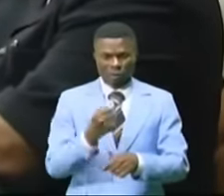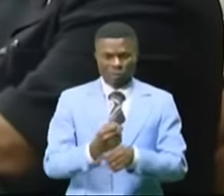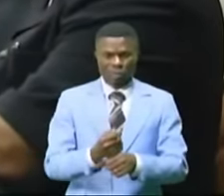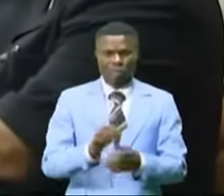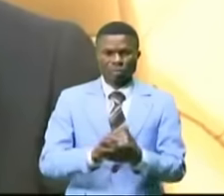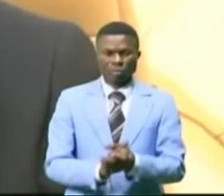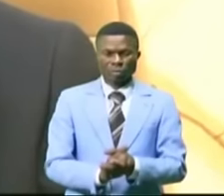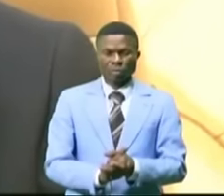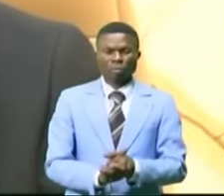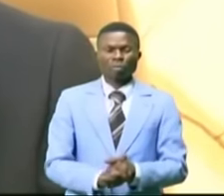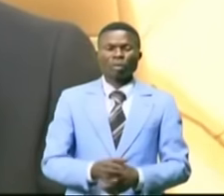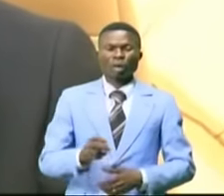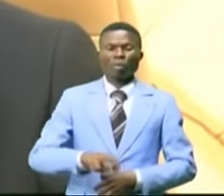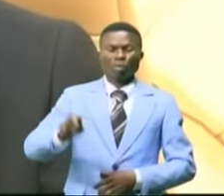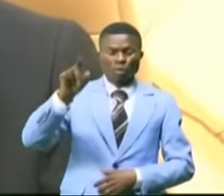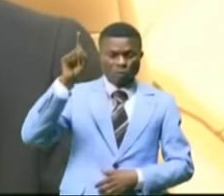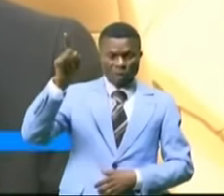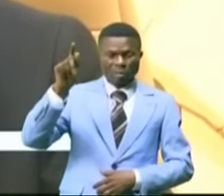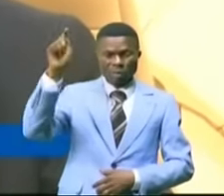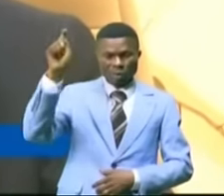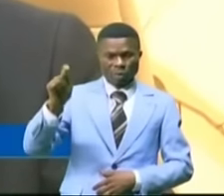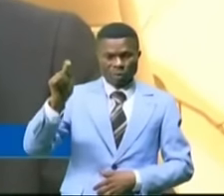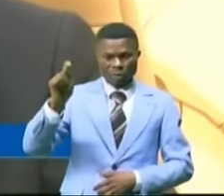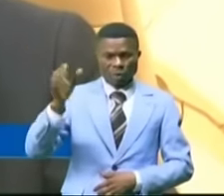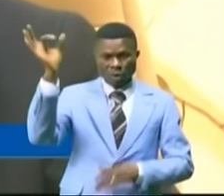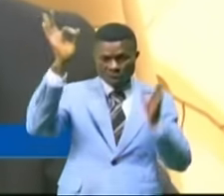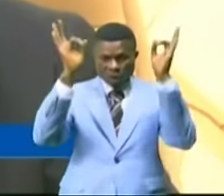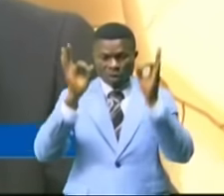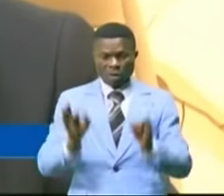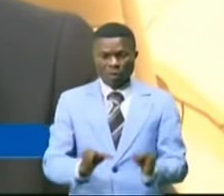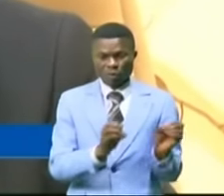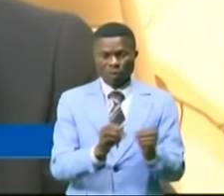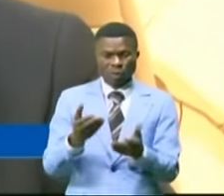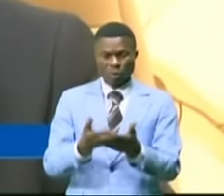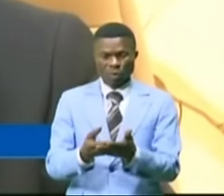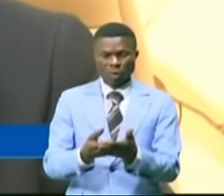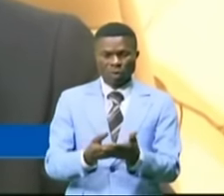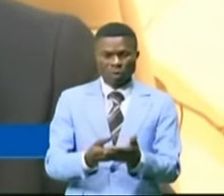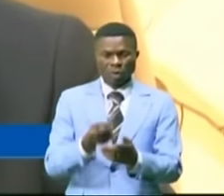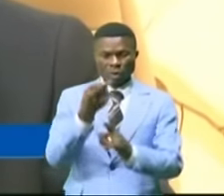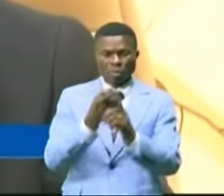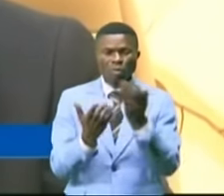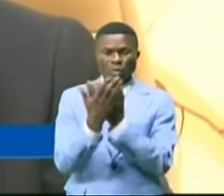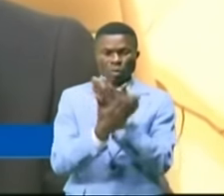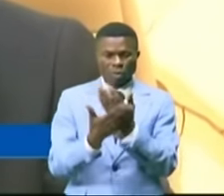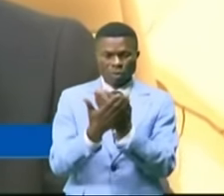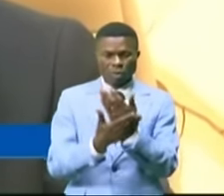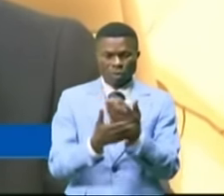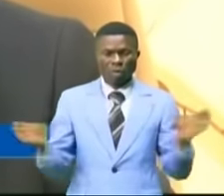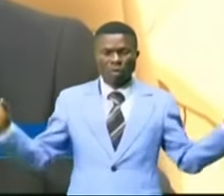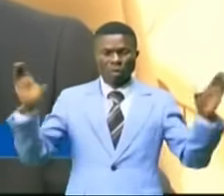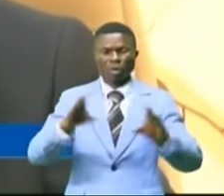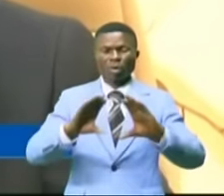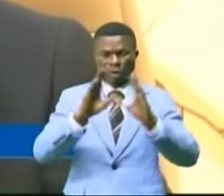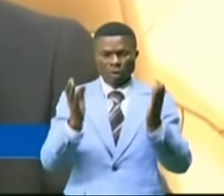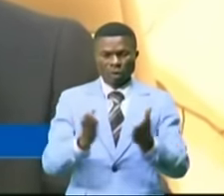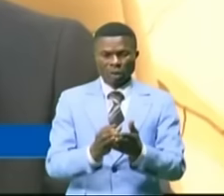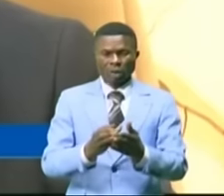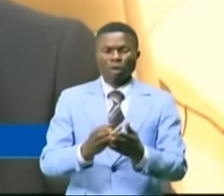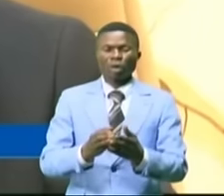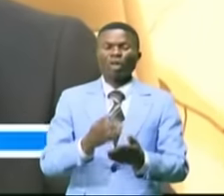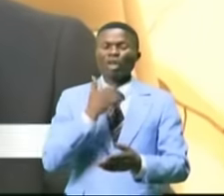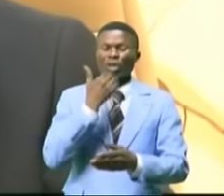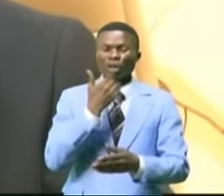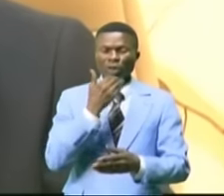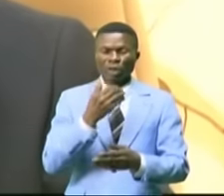en Tunisie, il y aura un forum qui va rassembler tous les opérateurs